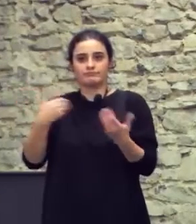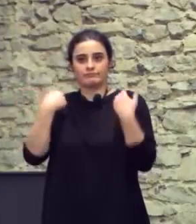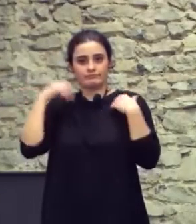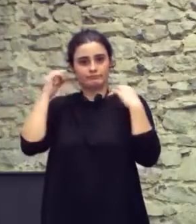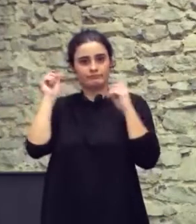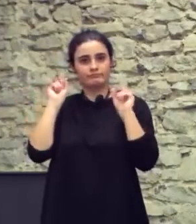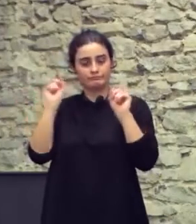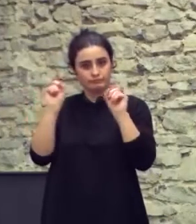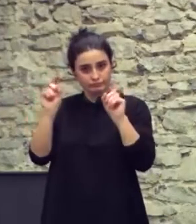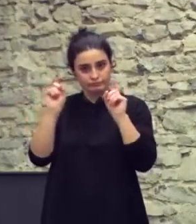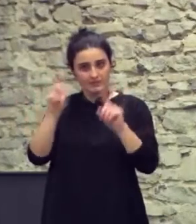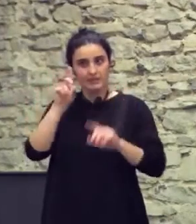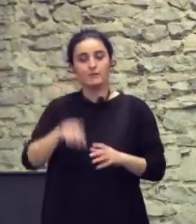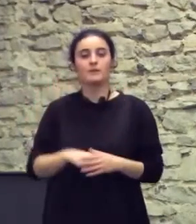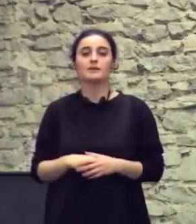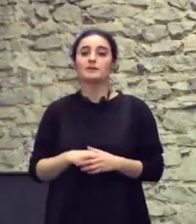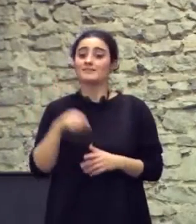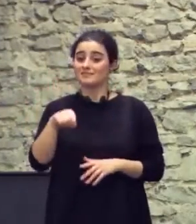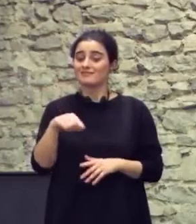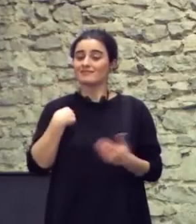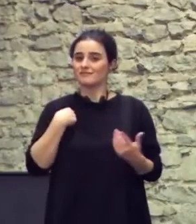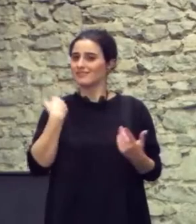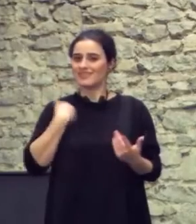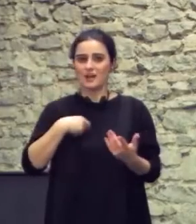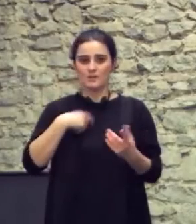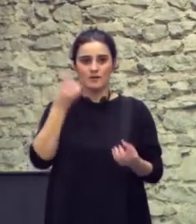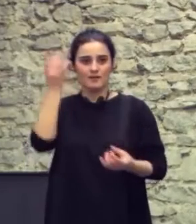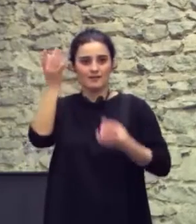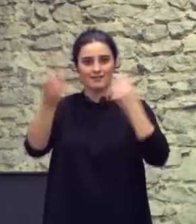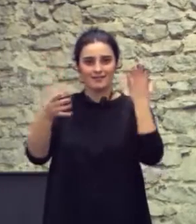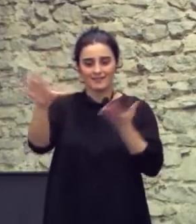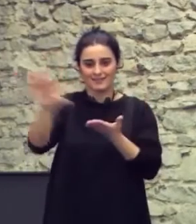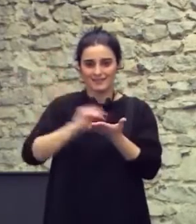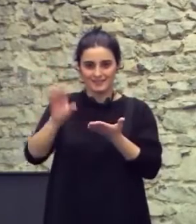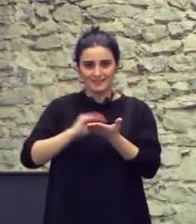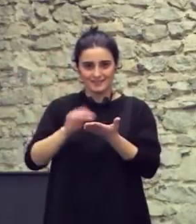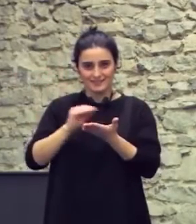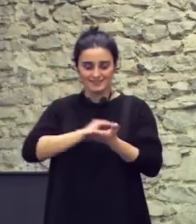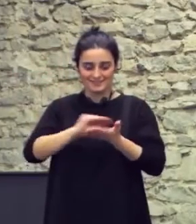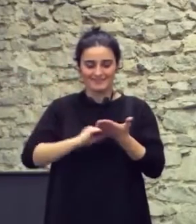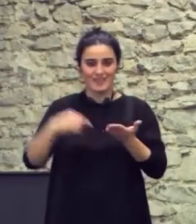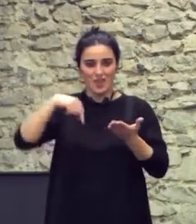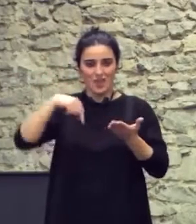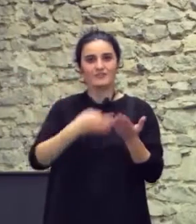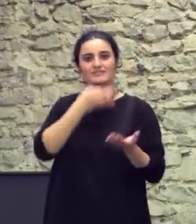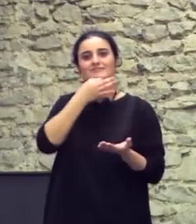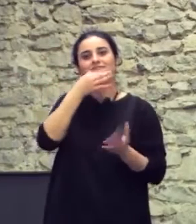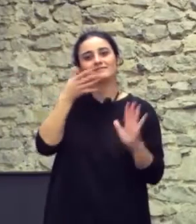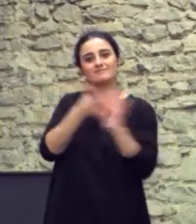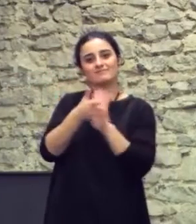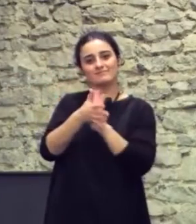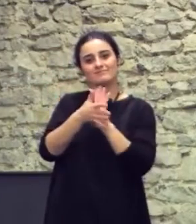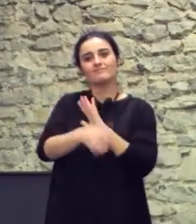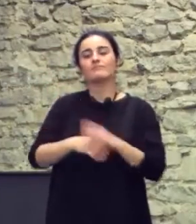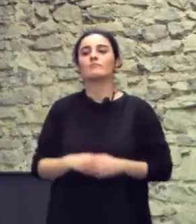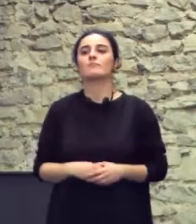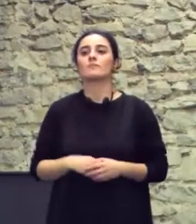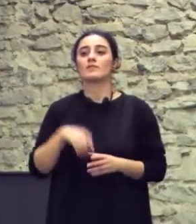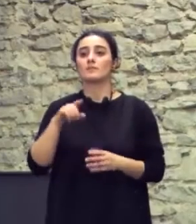ditut, hortik ideia desente jaso ditut gaur hitz egingo dudanaren inguruan, baita ere, bueno,